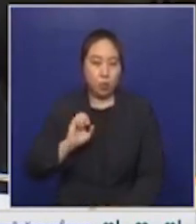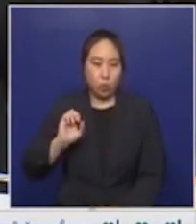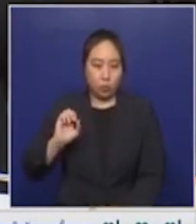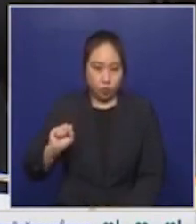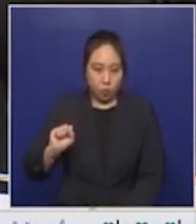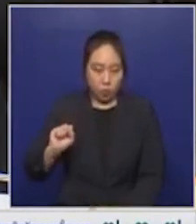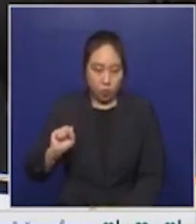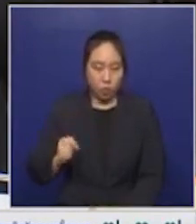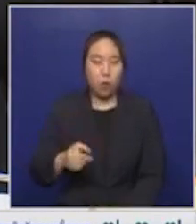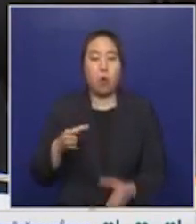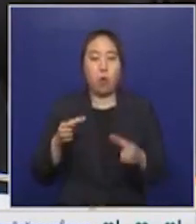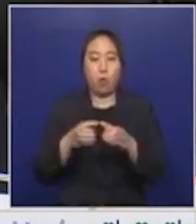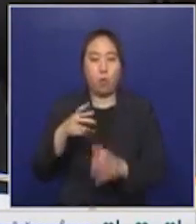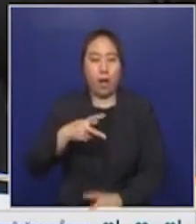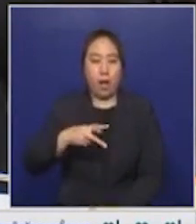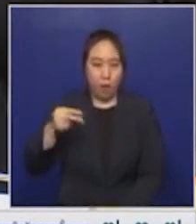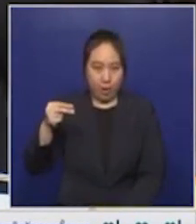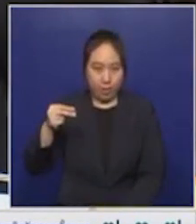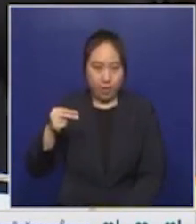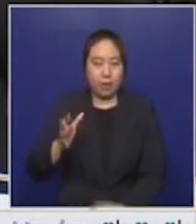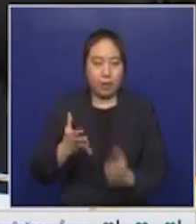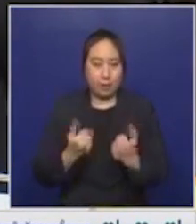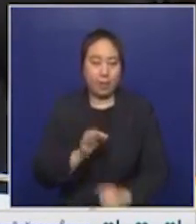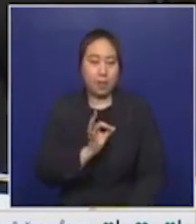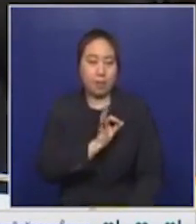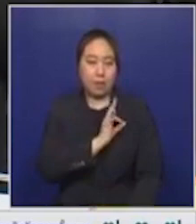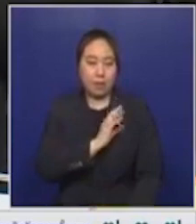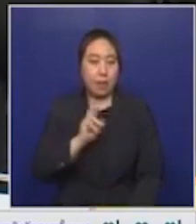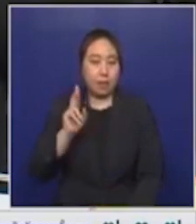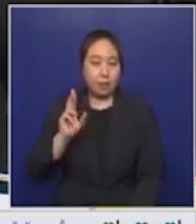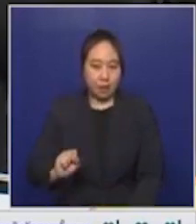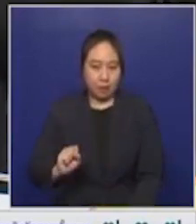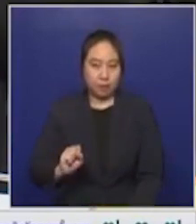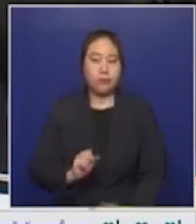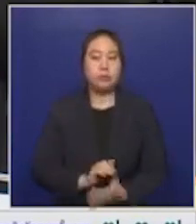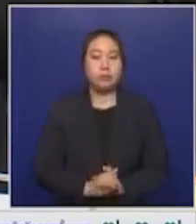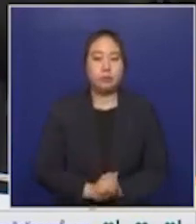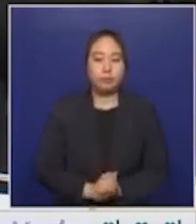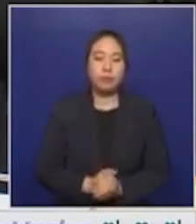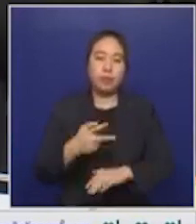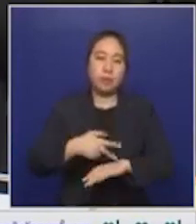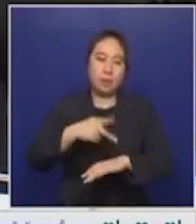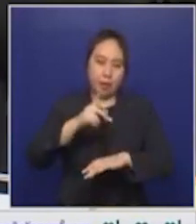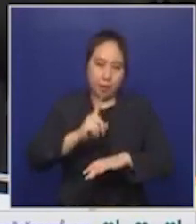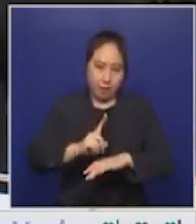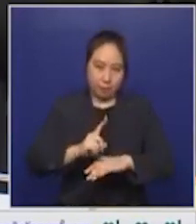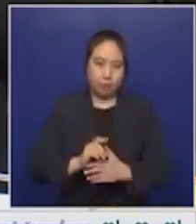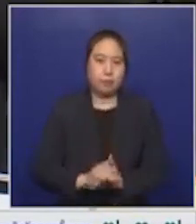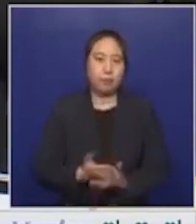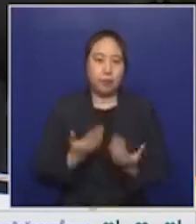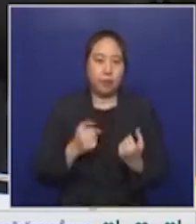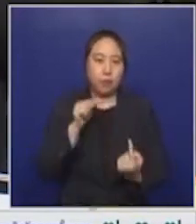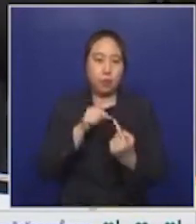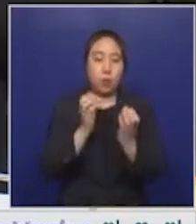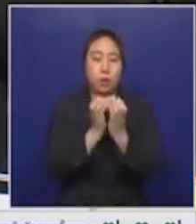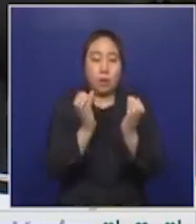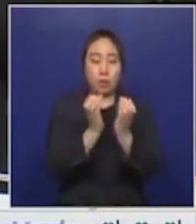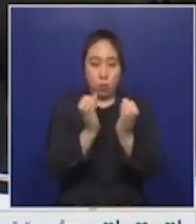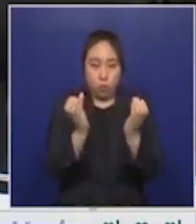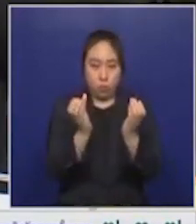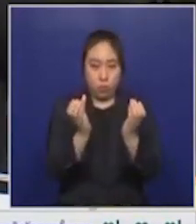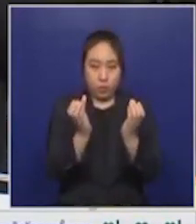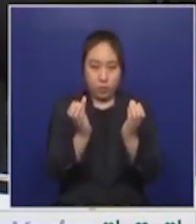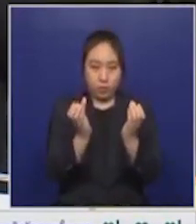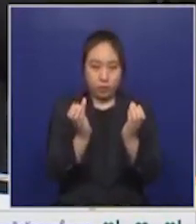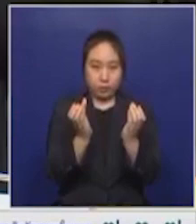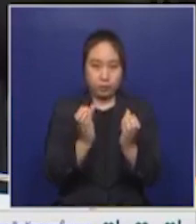บัญชีรายชื่อพรรคก้าวไกลในฐานะสมาชิกรัฐสภาทำหน้าที่เราครับในส่วนของรัฐธรรมนูญนั้นจริงๆ